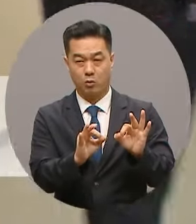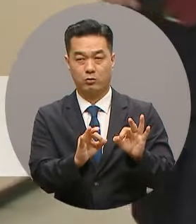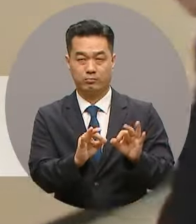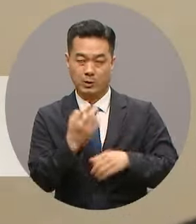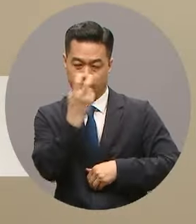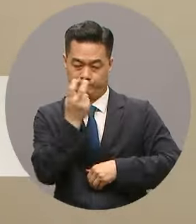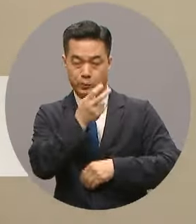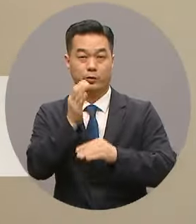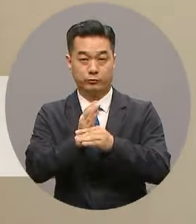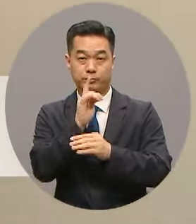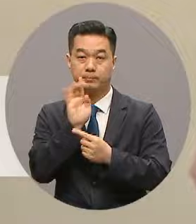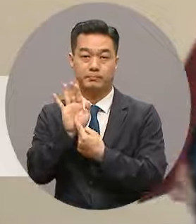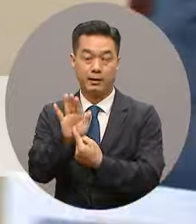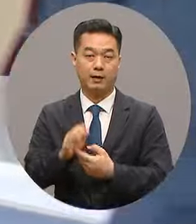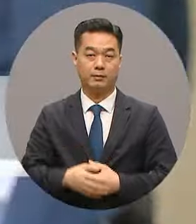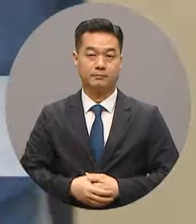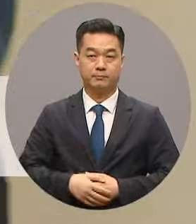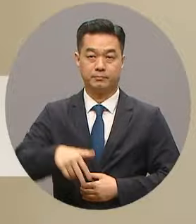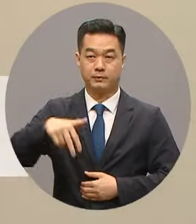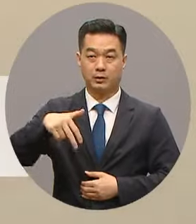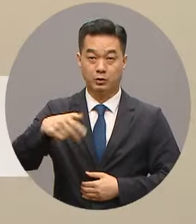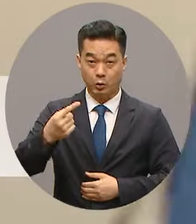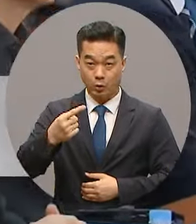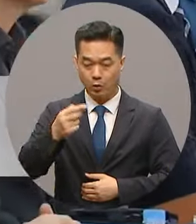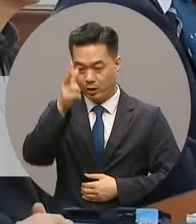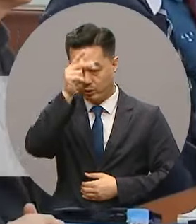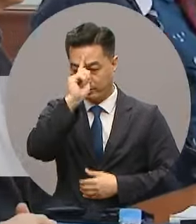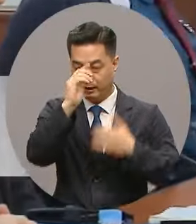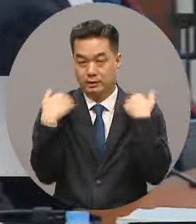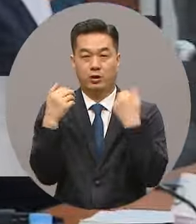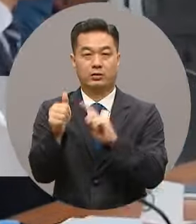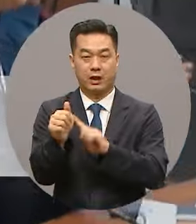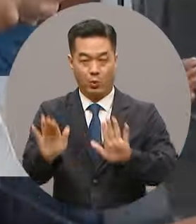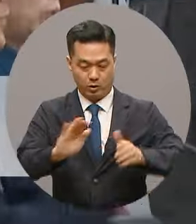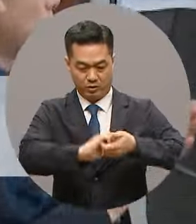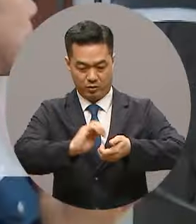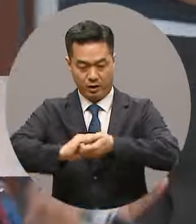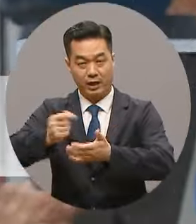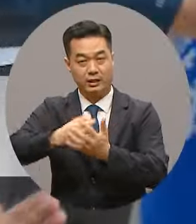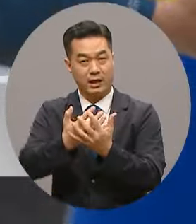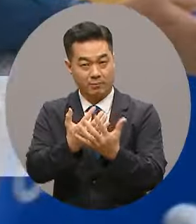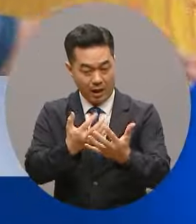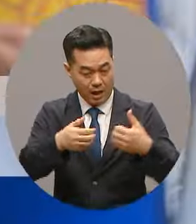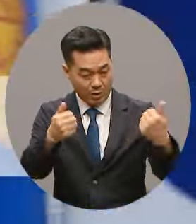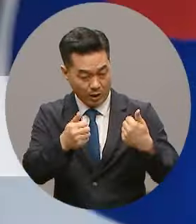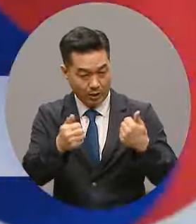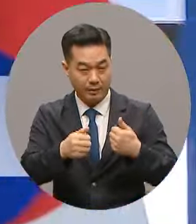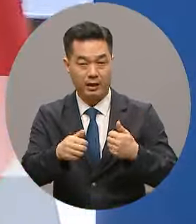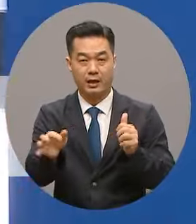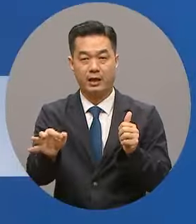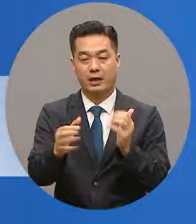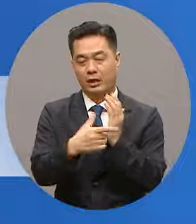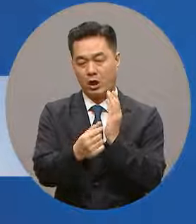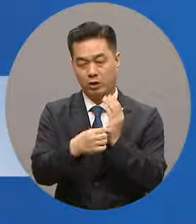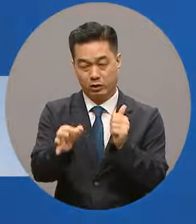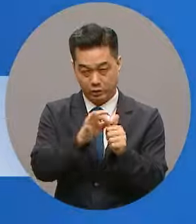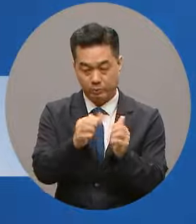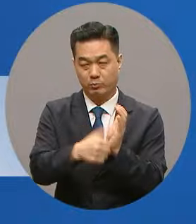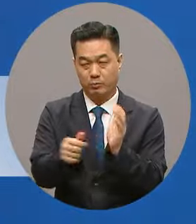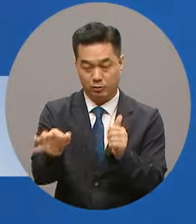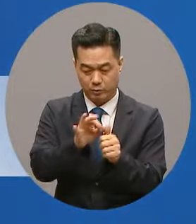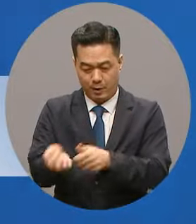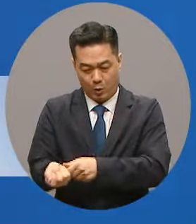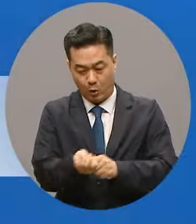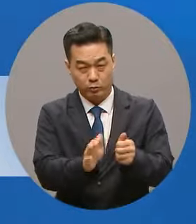중이라고 밝혔습니다 조지호 서울 경찰청장은 오늘 오전 정례 기자 간담회에서 현금 물품 골프 접대 등